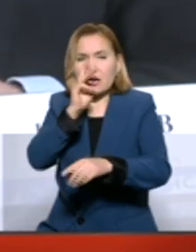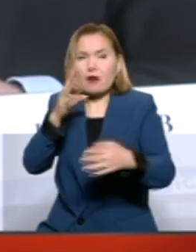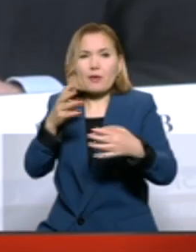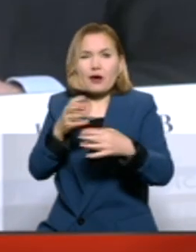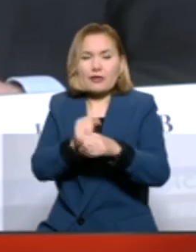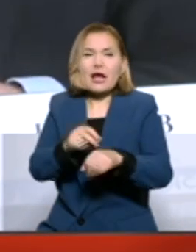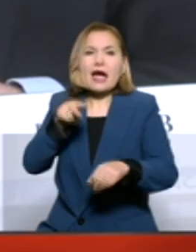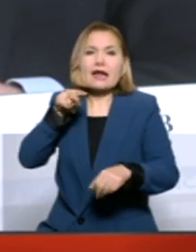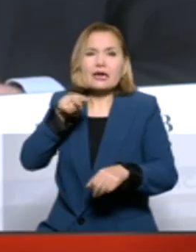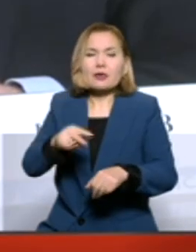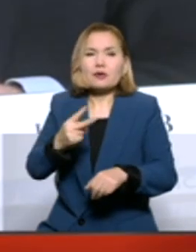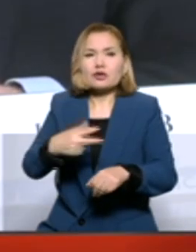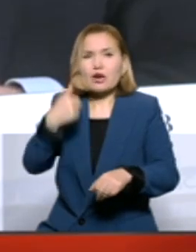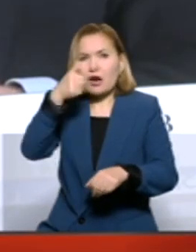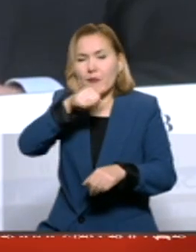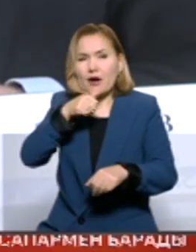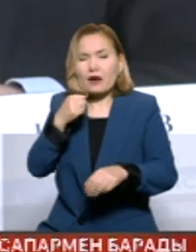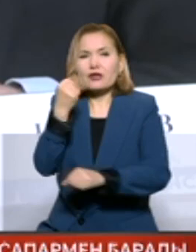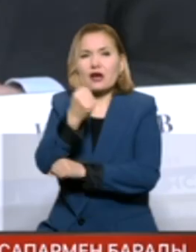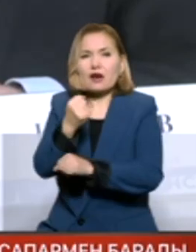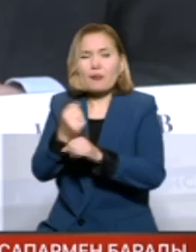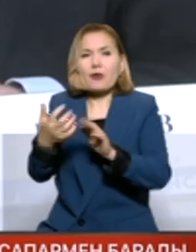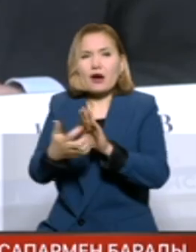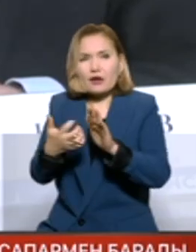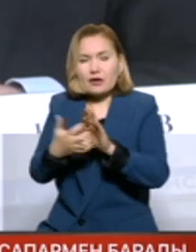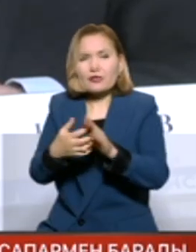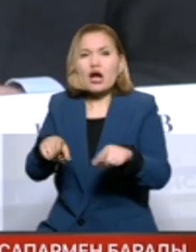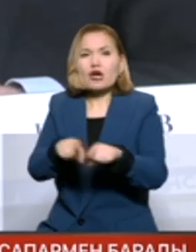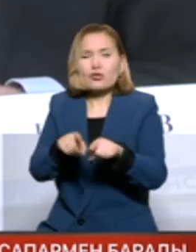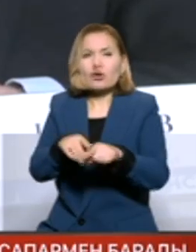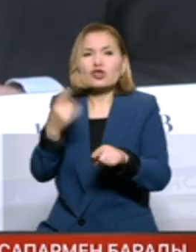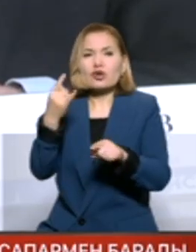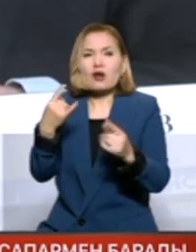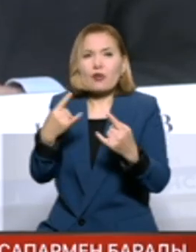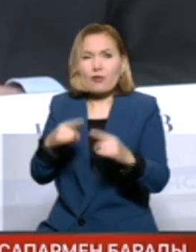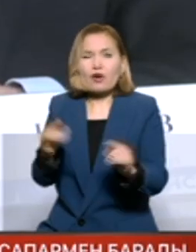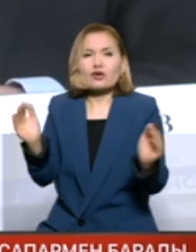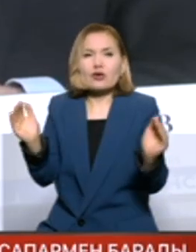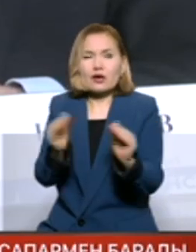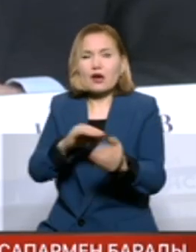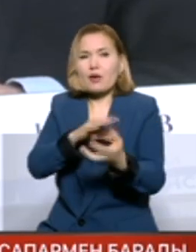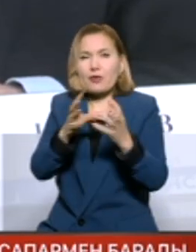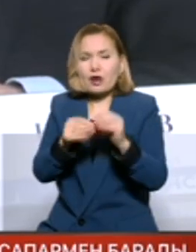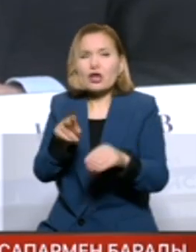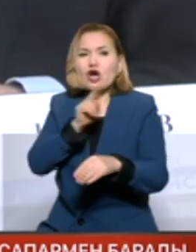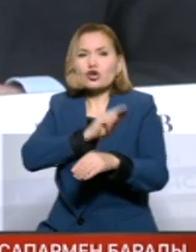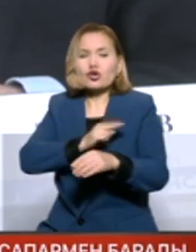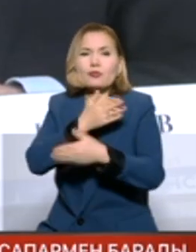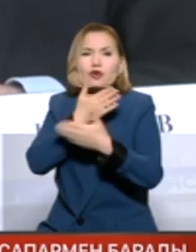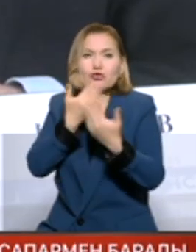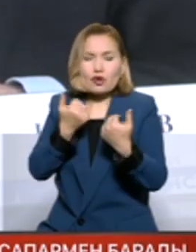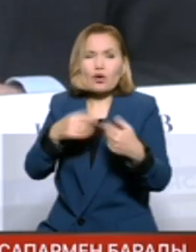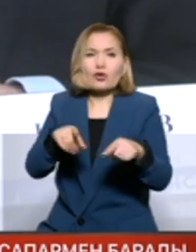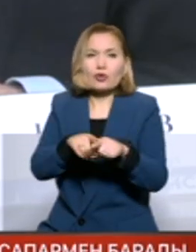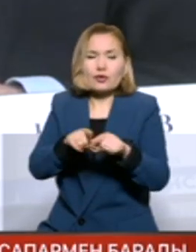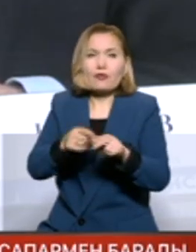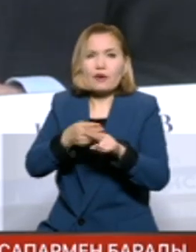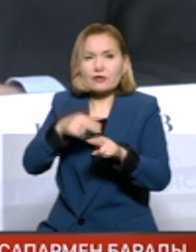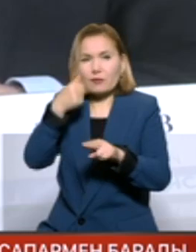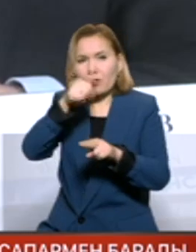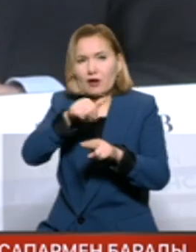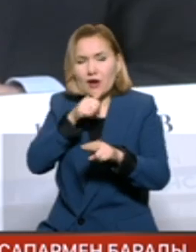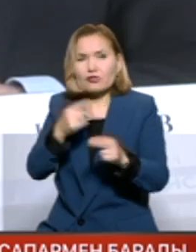2023 жылы еңбек ресурсы жетпей жатыр. Одан бөлек демографиялық ахуалда нашарлады. Елде жұмысшы жоқ. Биылда бұл көрсеткіш